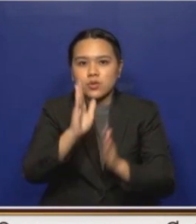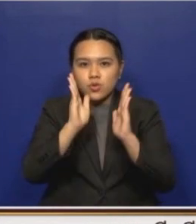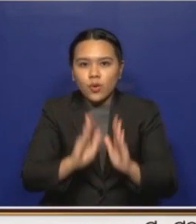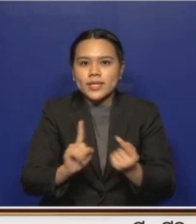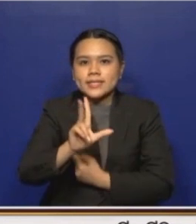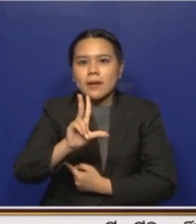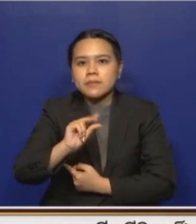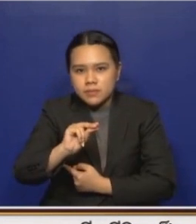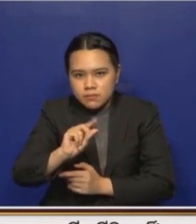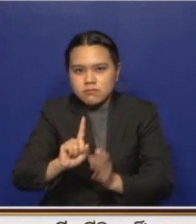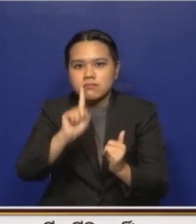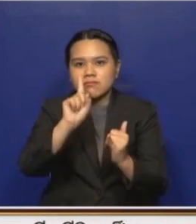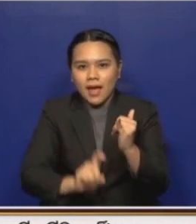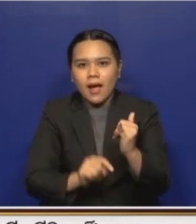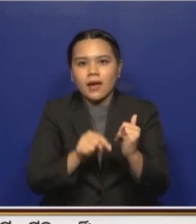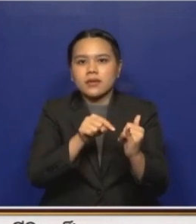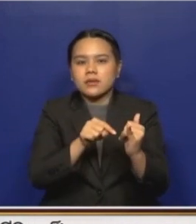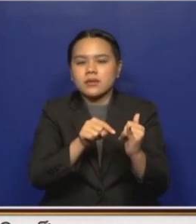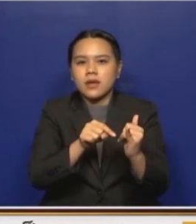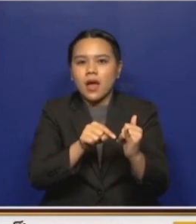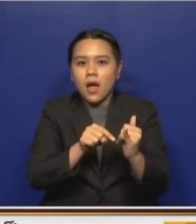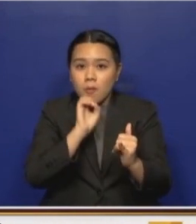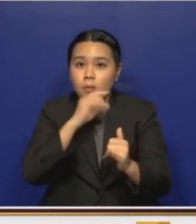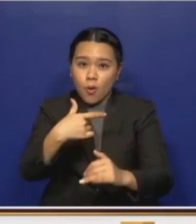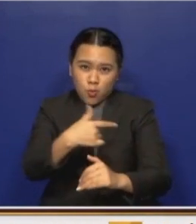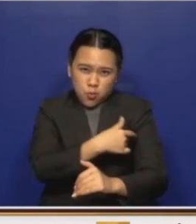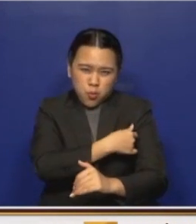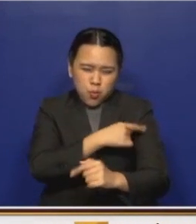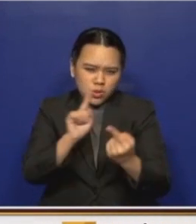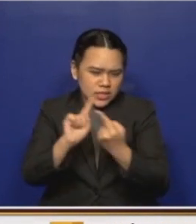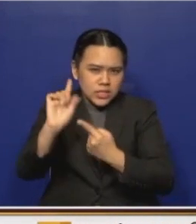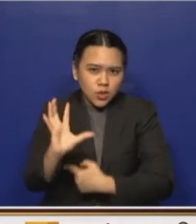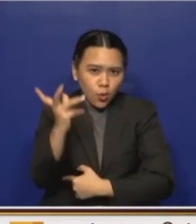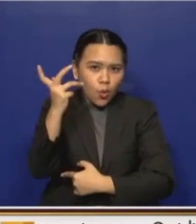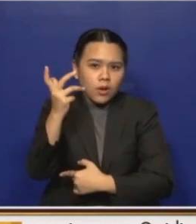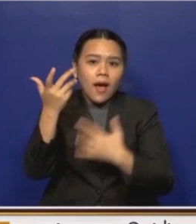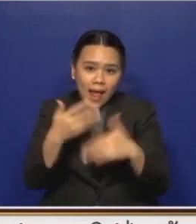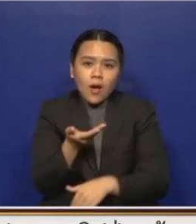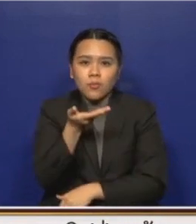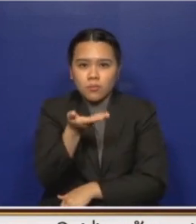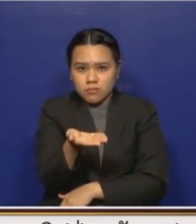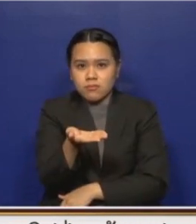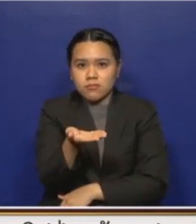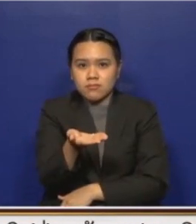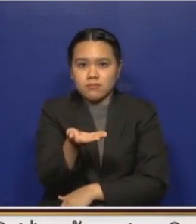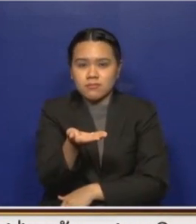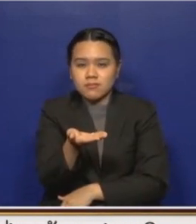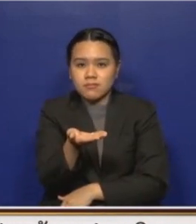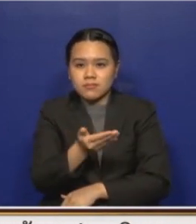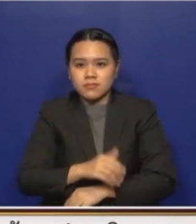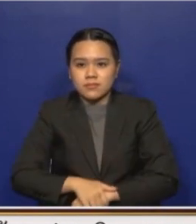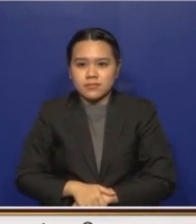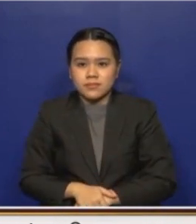หนึ่งผมอยากฝากให้รัฐบาลให้ท่านรองนายกให้รัฐมนตรีสาธารณสุขและบุคลากรทางการแพทย์ช่วยกันดูฮะ